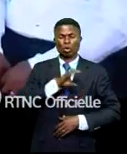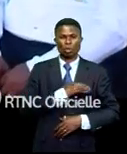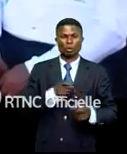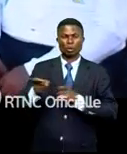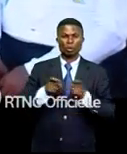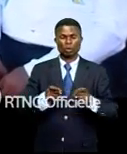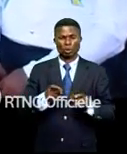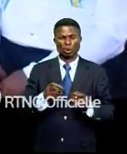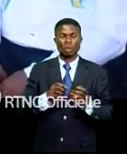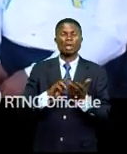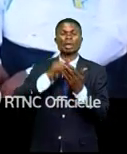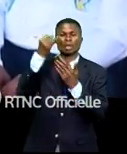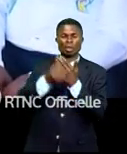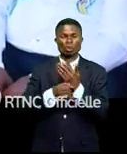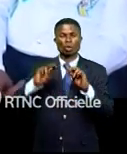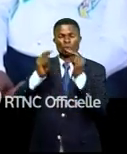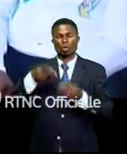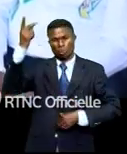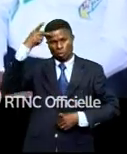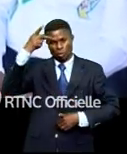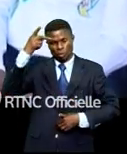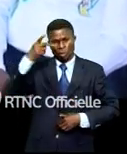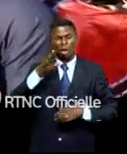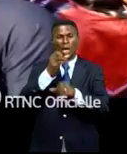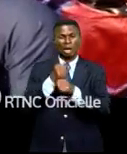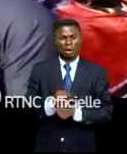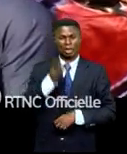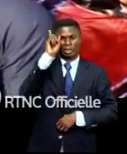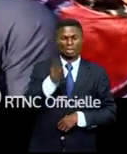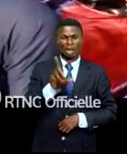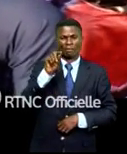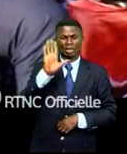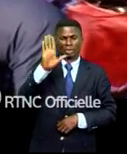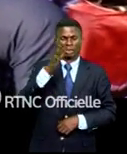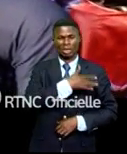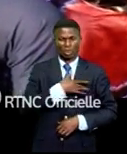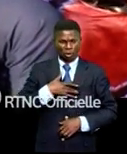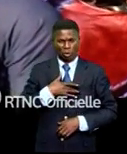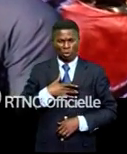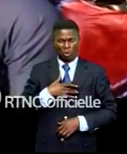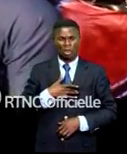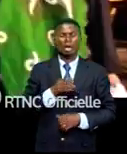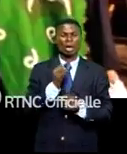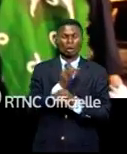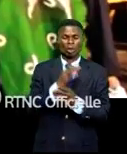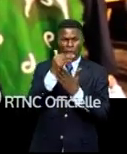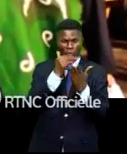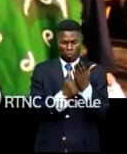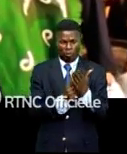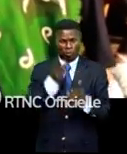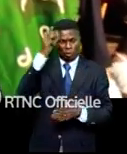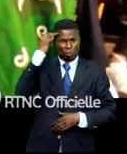gestion des ambitions du parti qui avait réceptionné 125 noms qui répondaient au profil fixé par le Premier